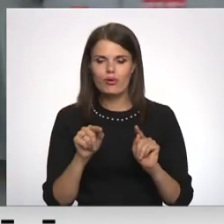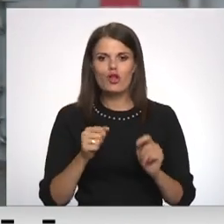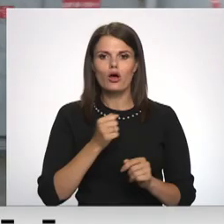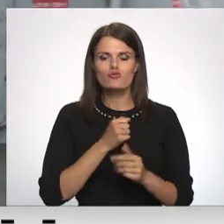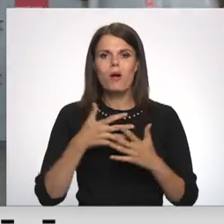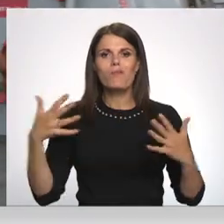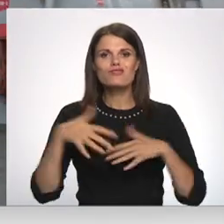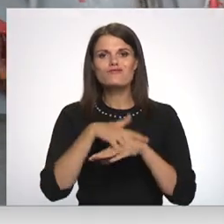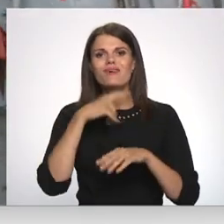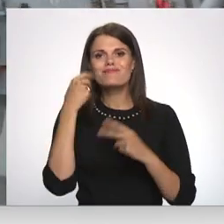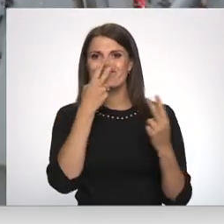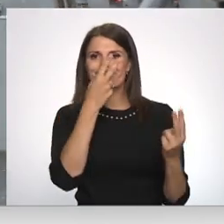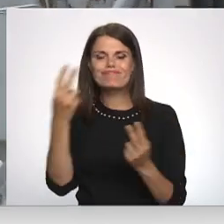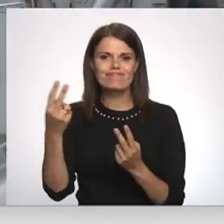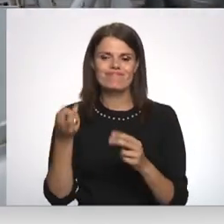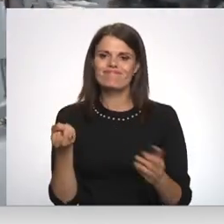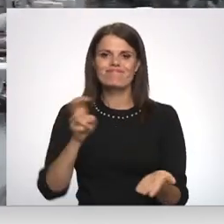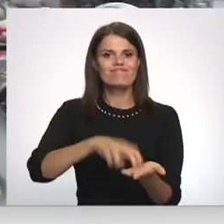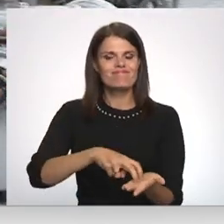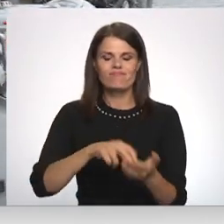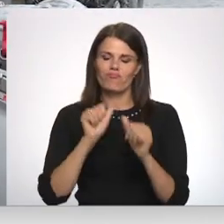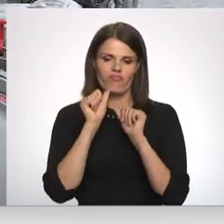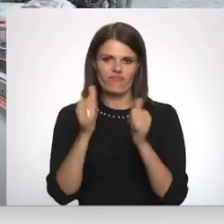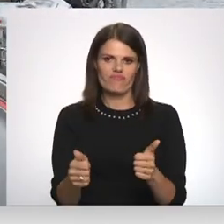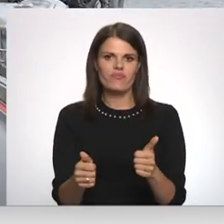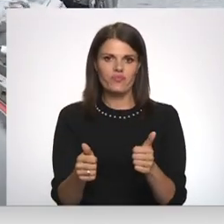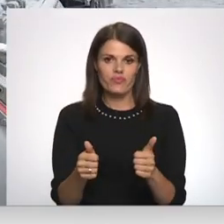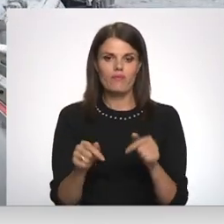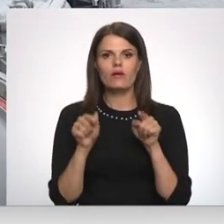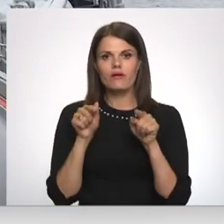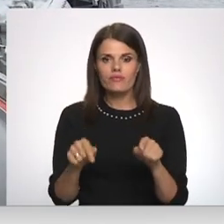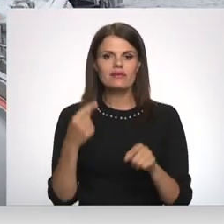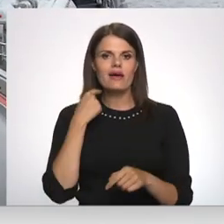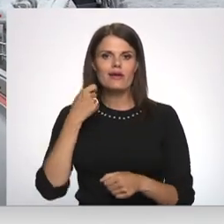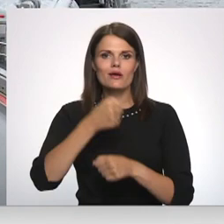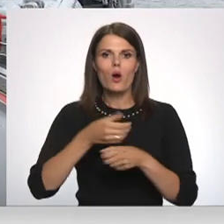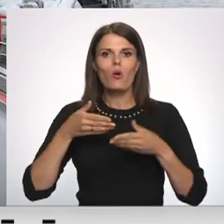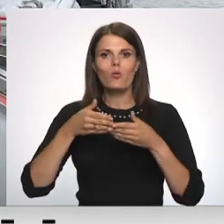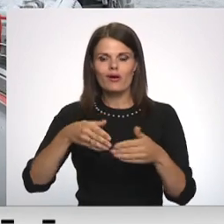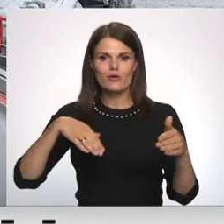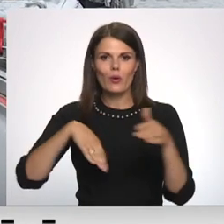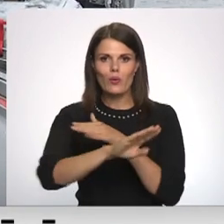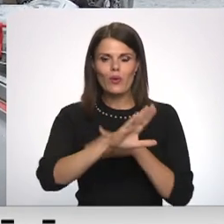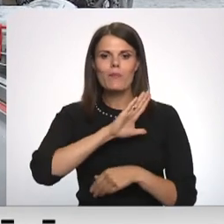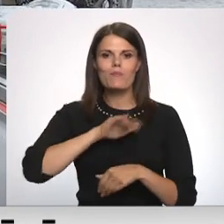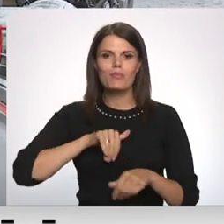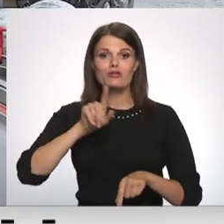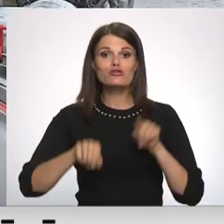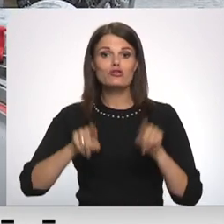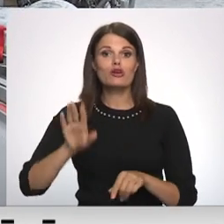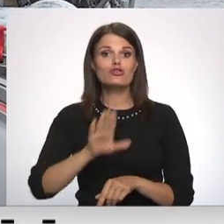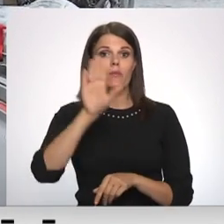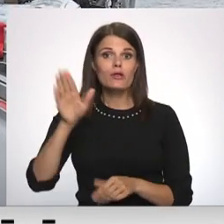kuģi nevarēs apskatīt un uz tā klāja nevarēs uzkāpt. Tas Rīgas ostu pamatīs pēc pāris dienām, un kur tas tālāk